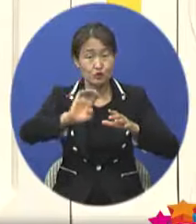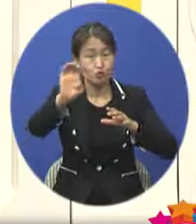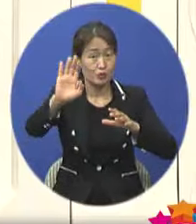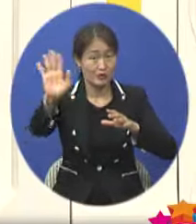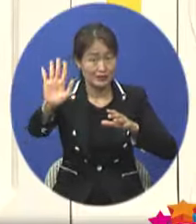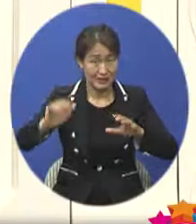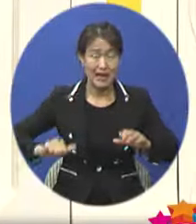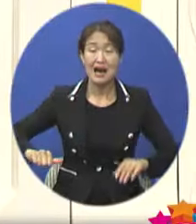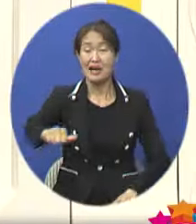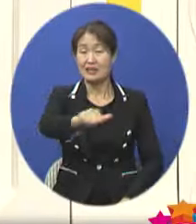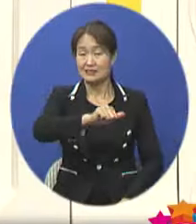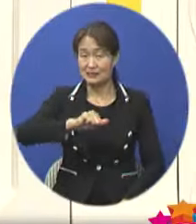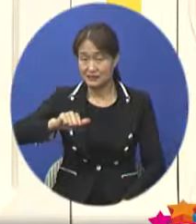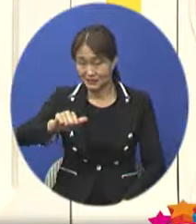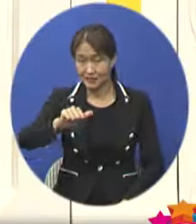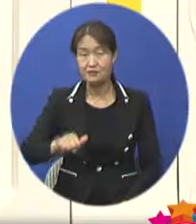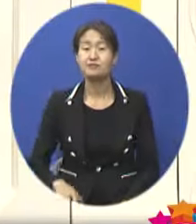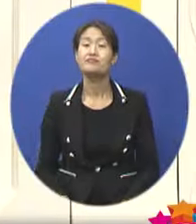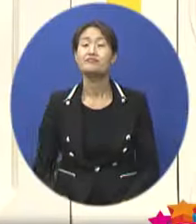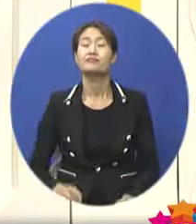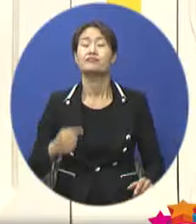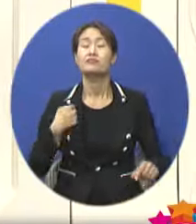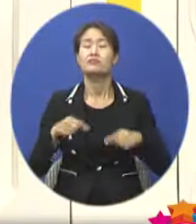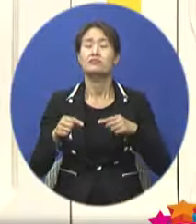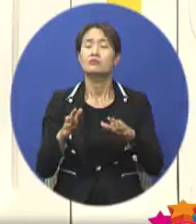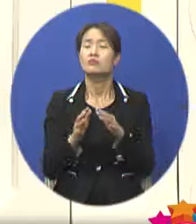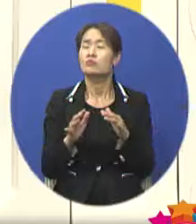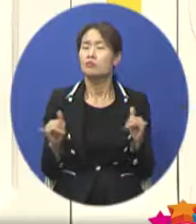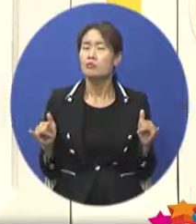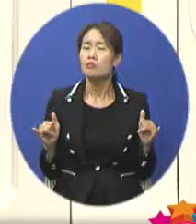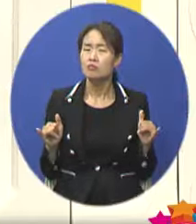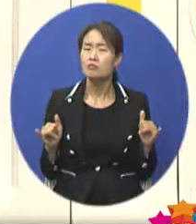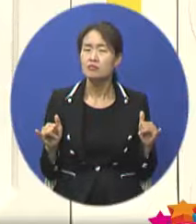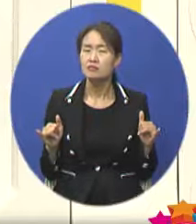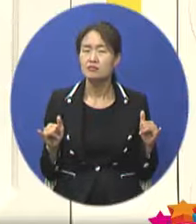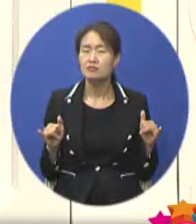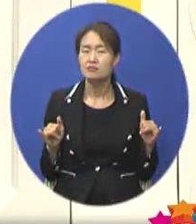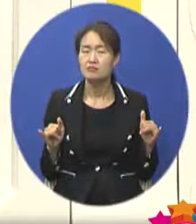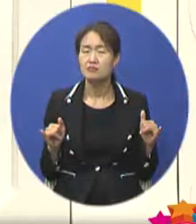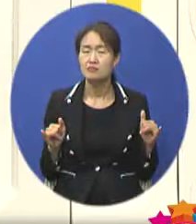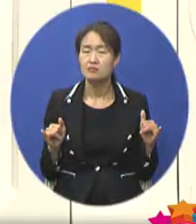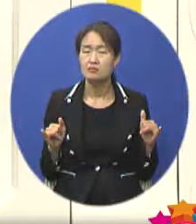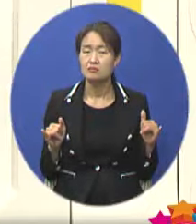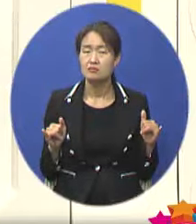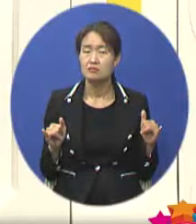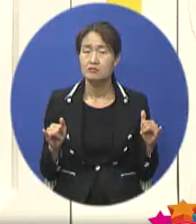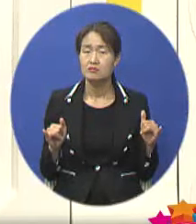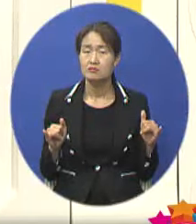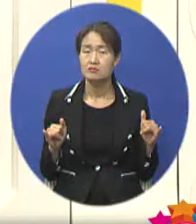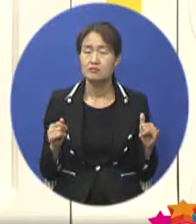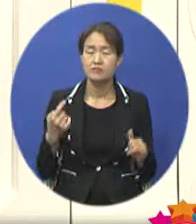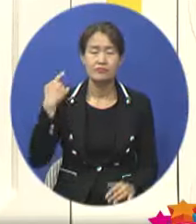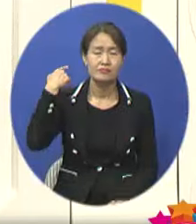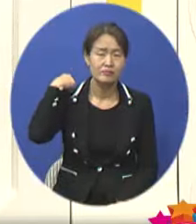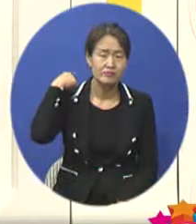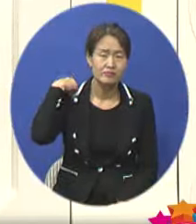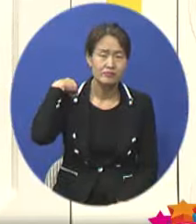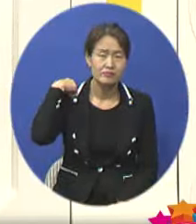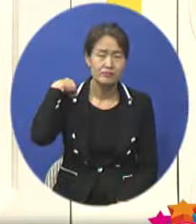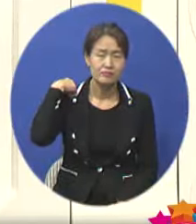아니고 동남아 얘기한 것도 아니고 아시아에서 네. 이 아시아권에서 아시아권에서 네. 등이